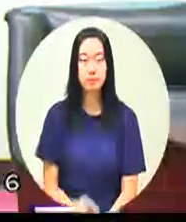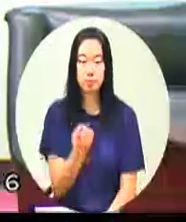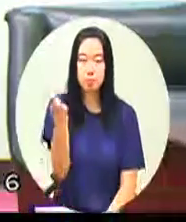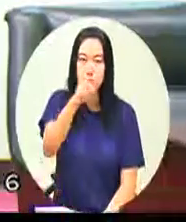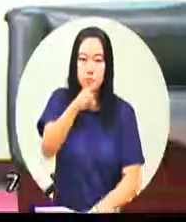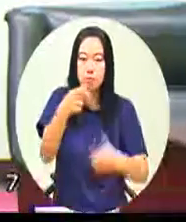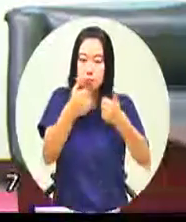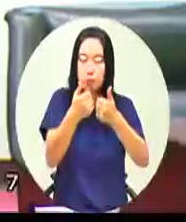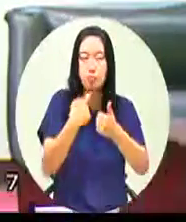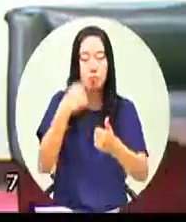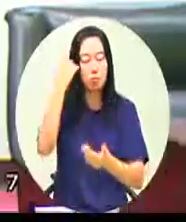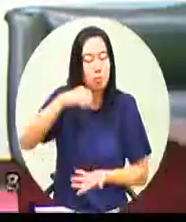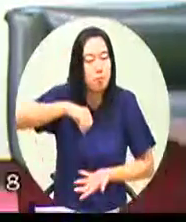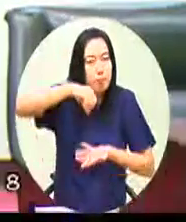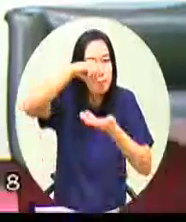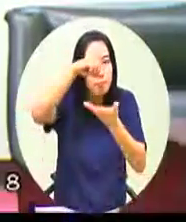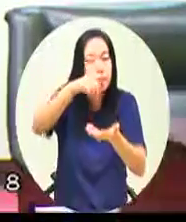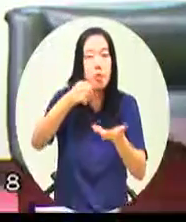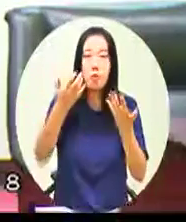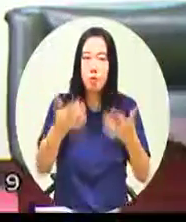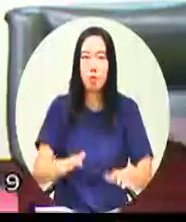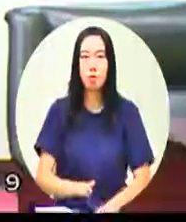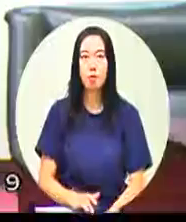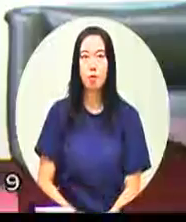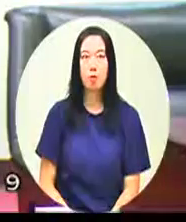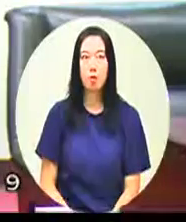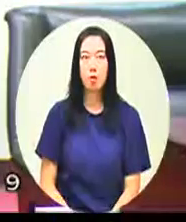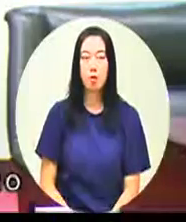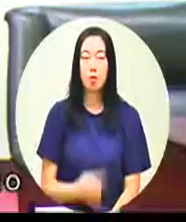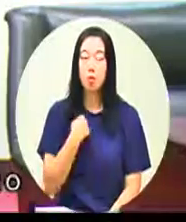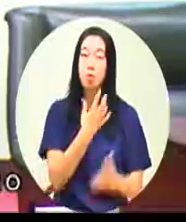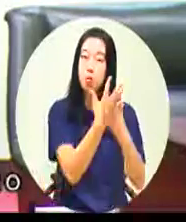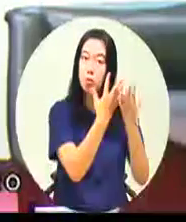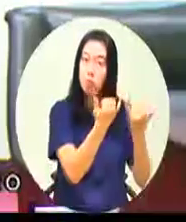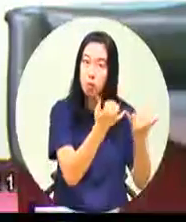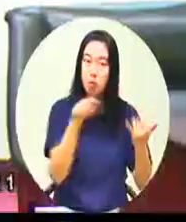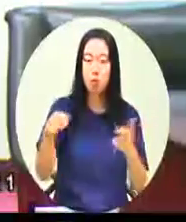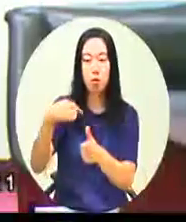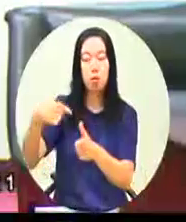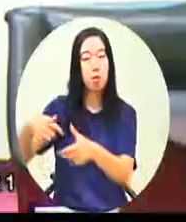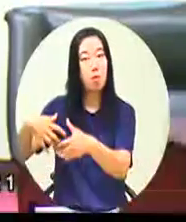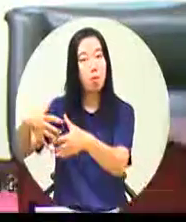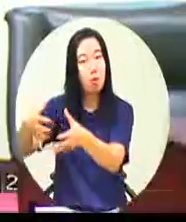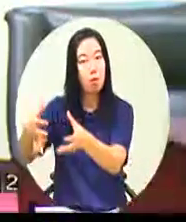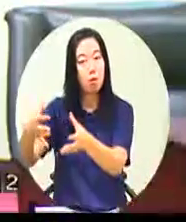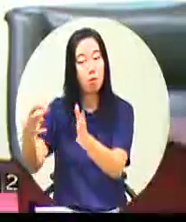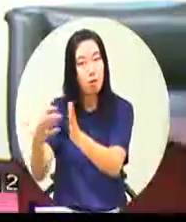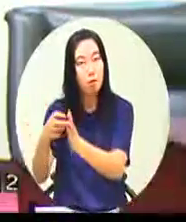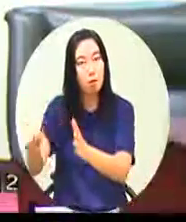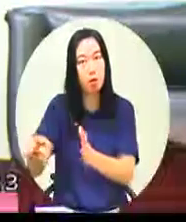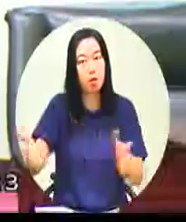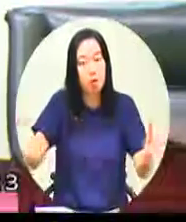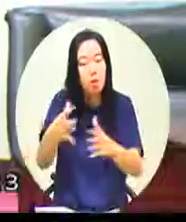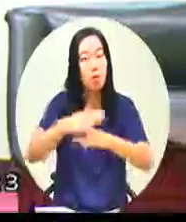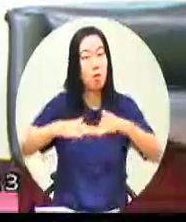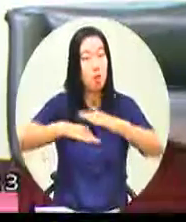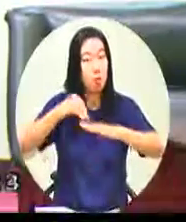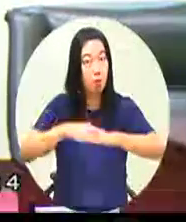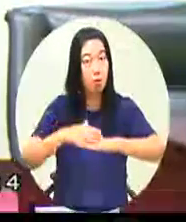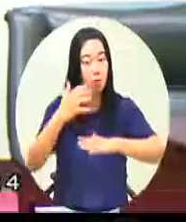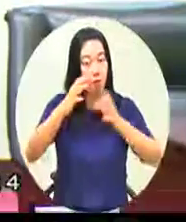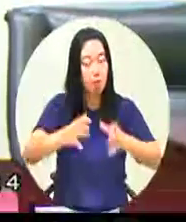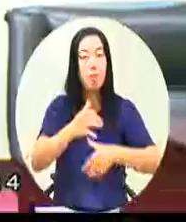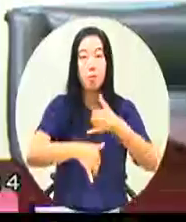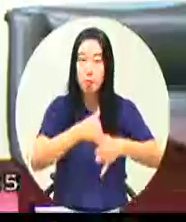给他提起我们怎样去结合我们的教育局，当然让我们的孩子提早去学到一些农